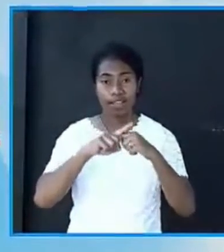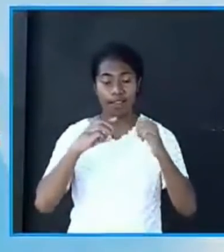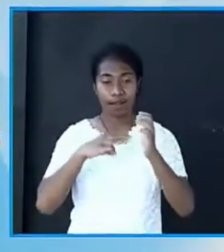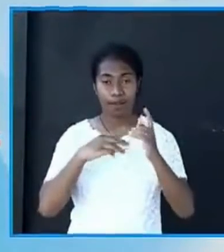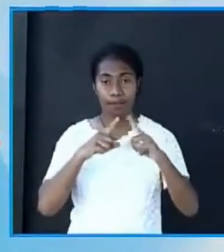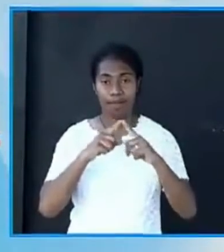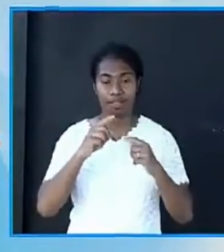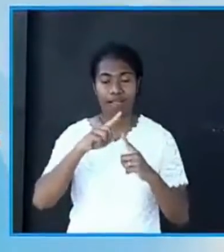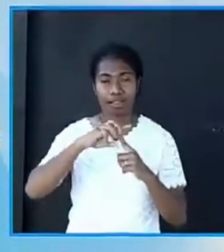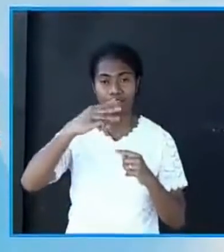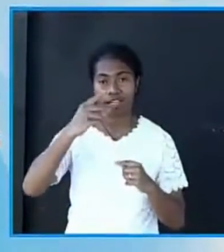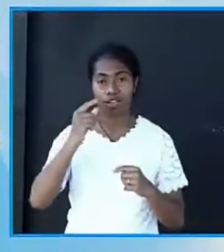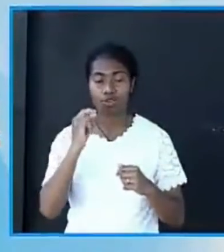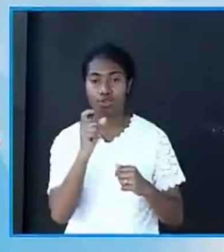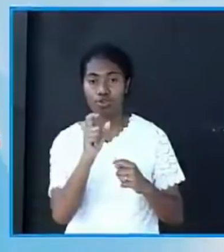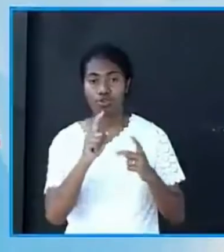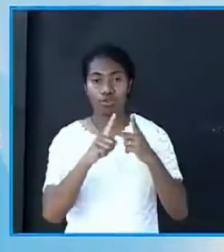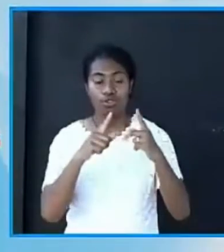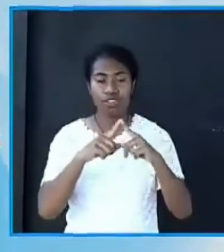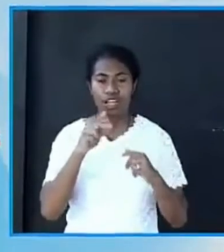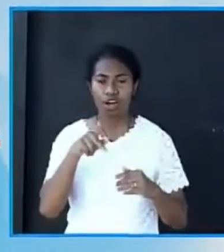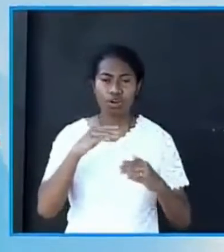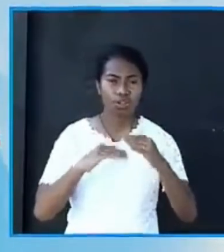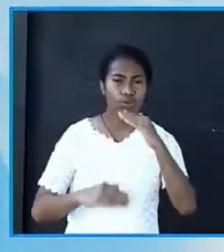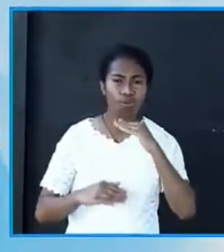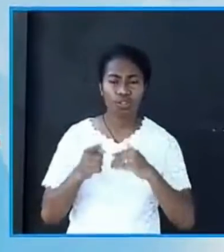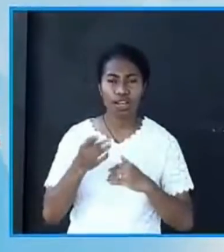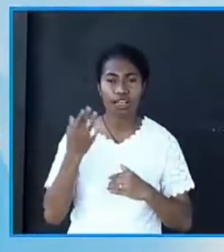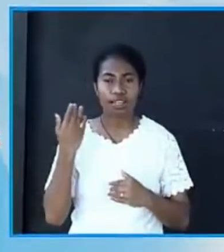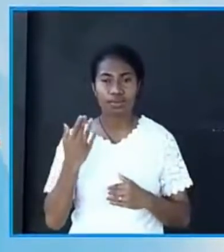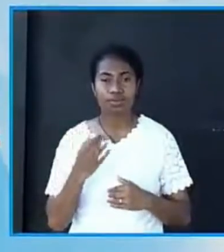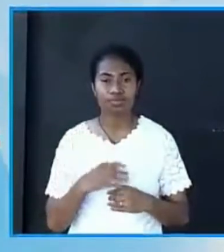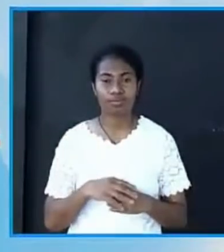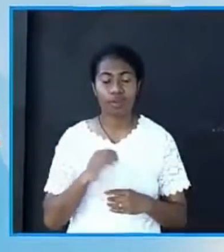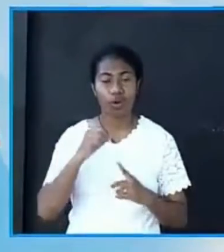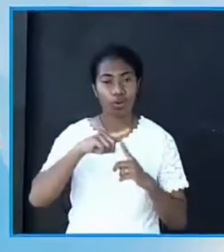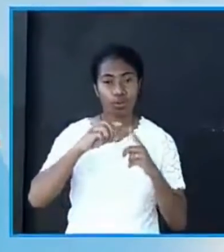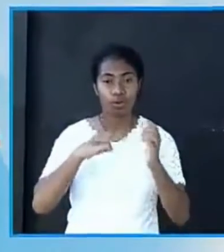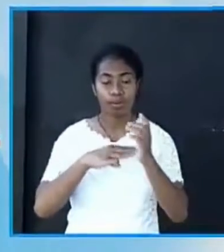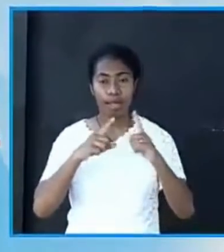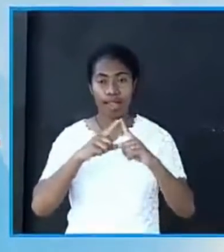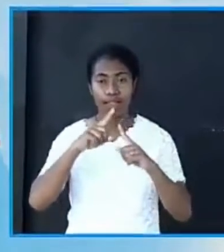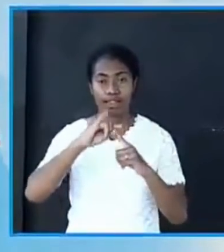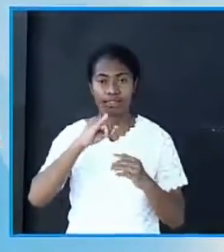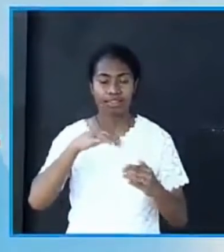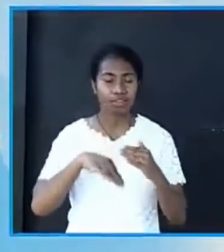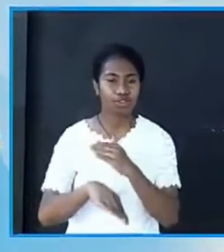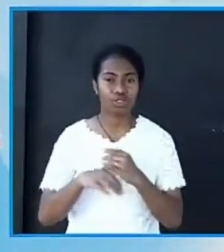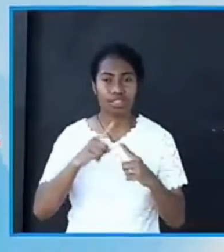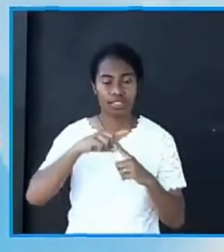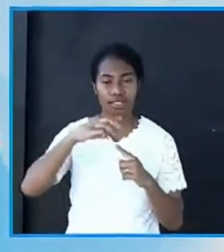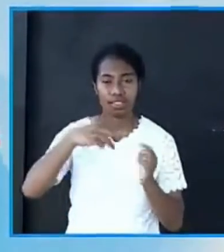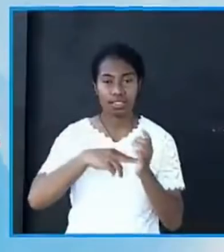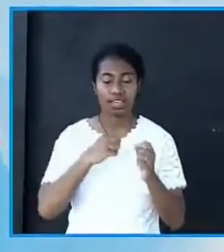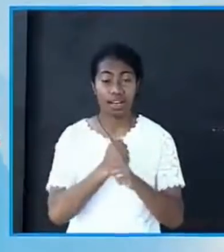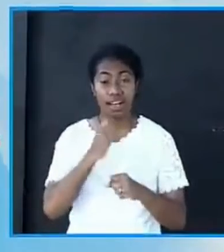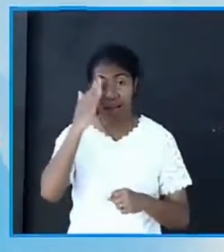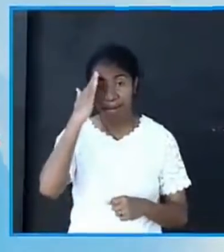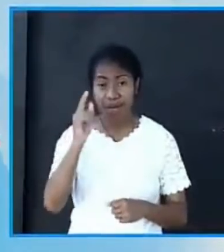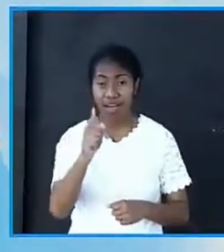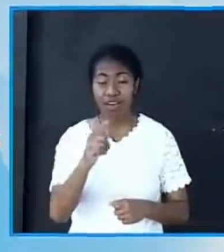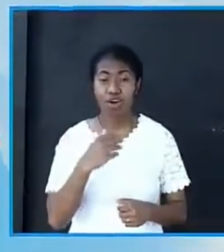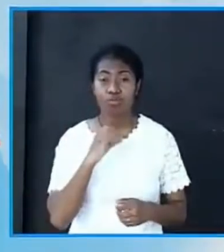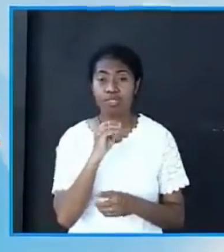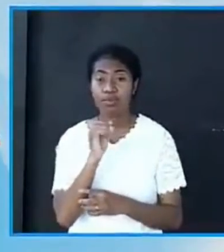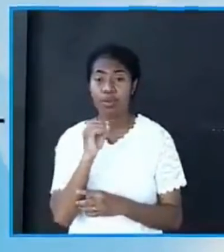Semarak moyang dinajiskan engkau diturunkan ke lobang kubur engkau mati seperti orang mati terbunuh di tengah lautan Apakah engkau masih akan